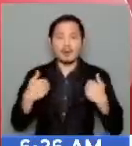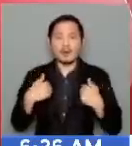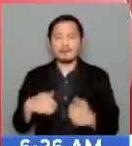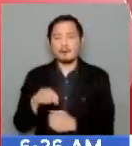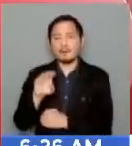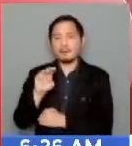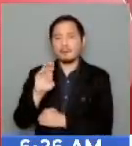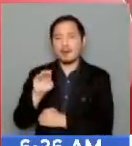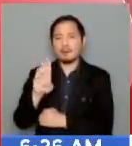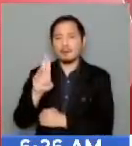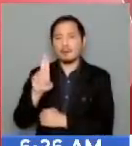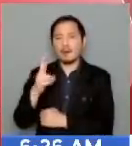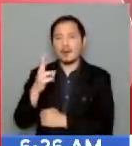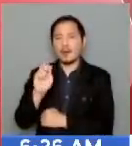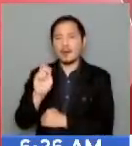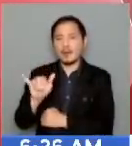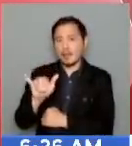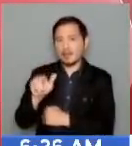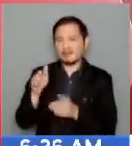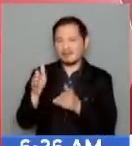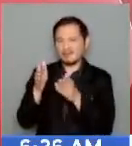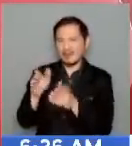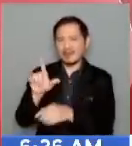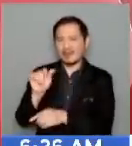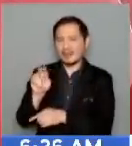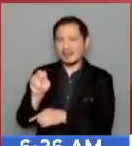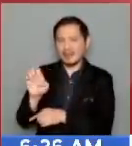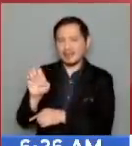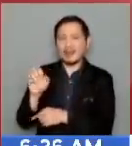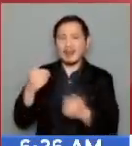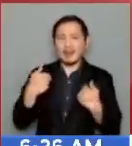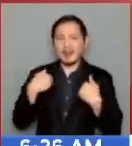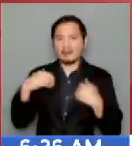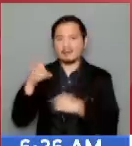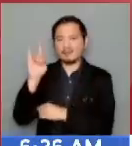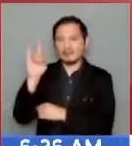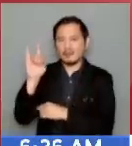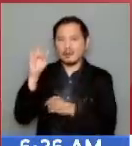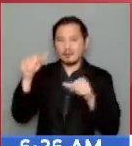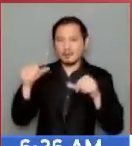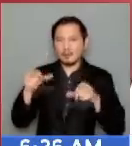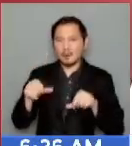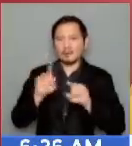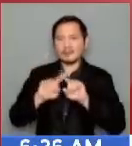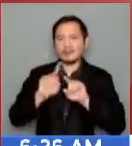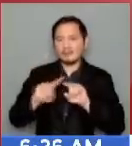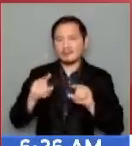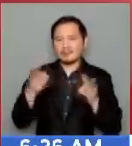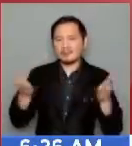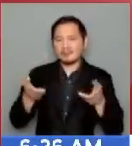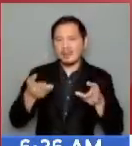po namin sa social media, may mga signages naman po yan. At ini-encourage po namin na